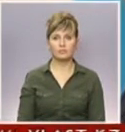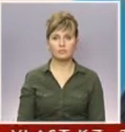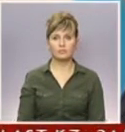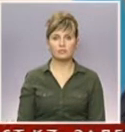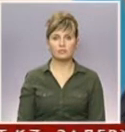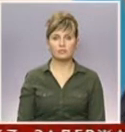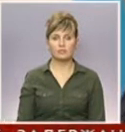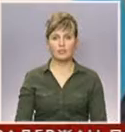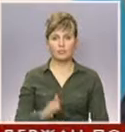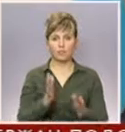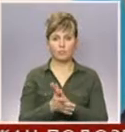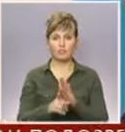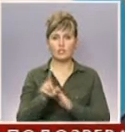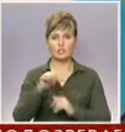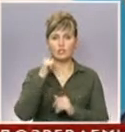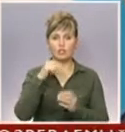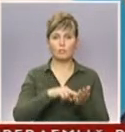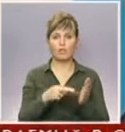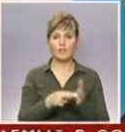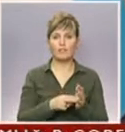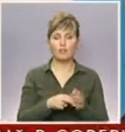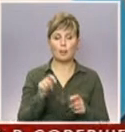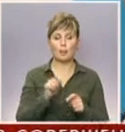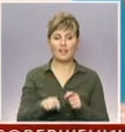Отменены с начала года плановые проверки